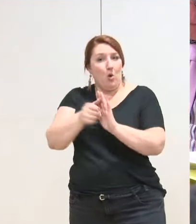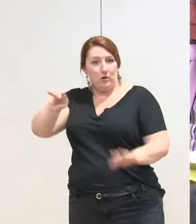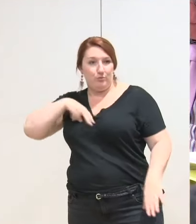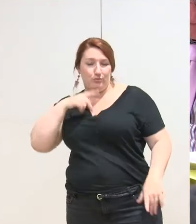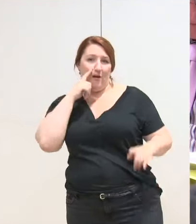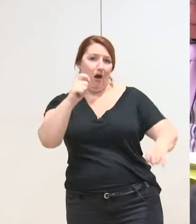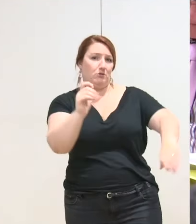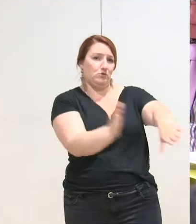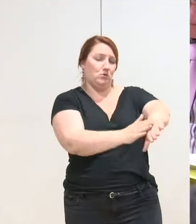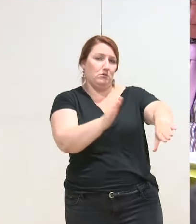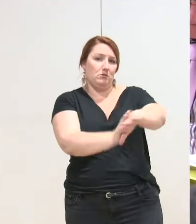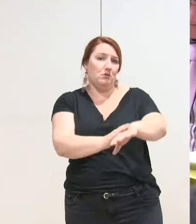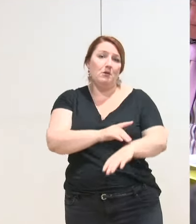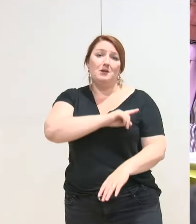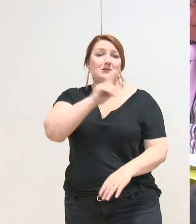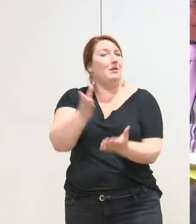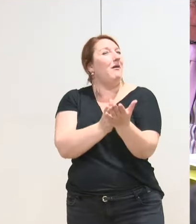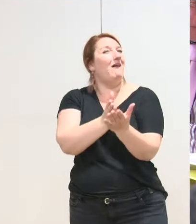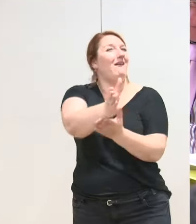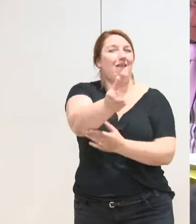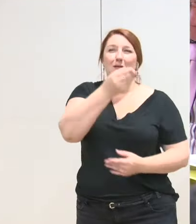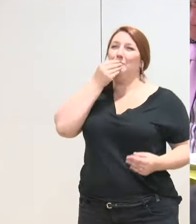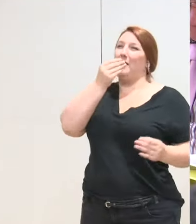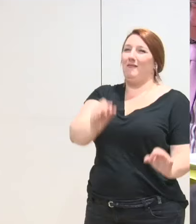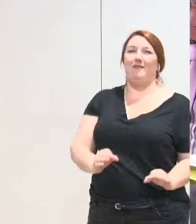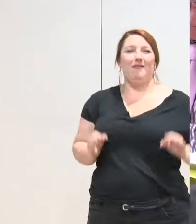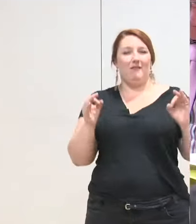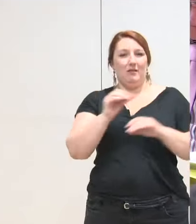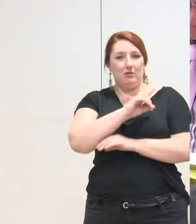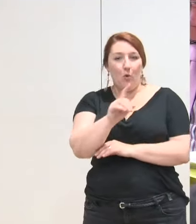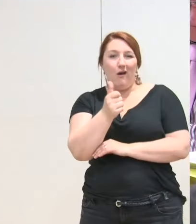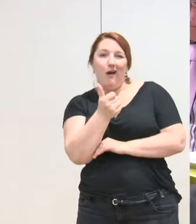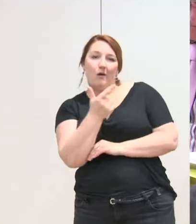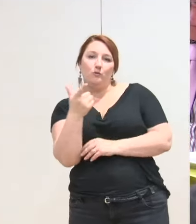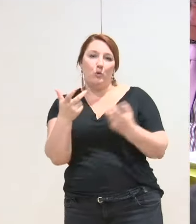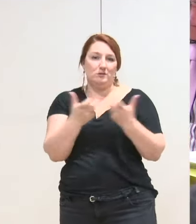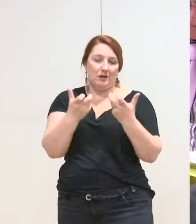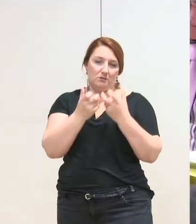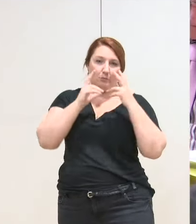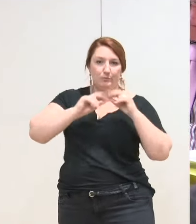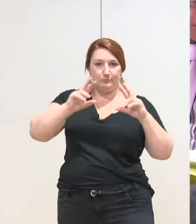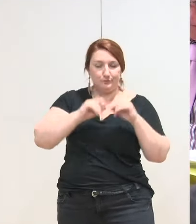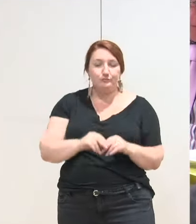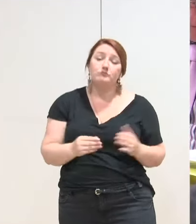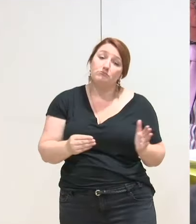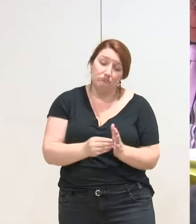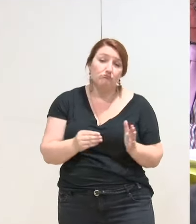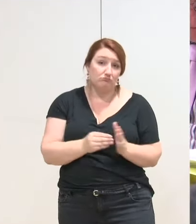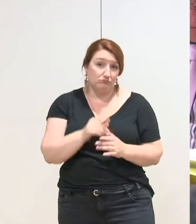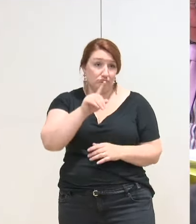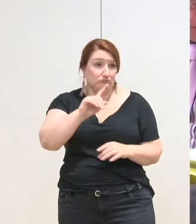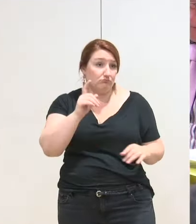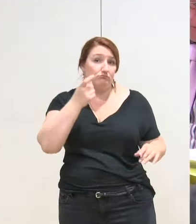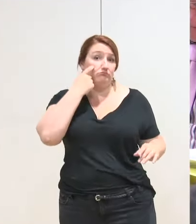attention les choses ne vont pas se passer si bien et je vais vous donner quand même un ou deux exemples qui sont là encore parfaitement